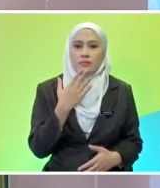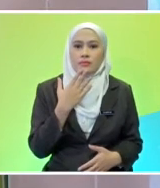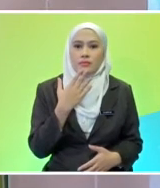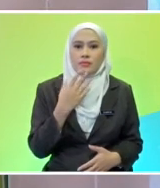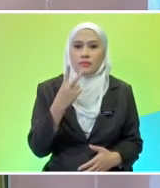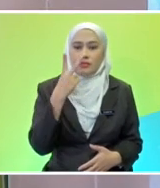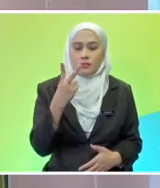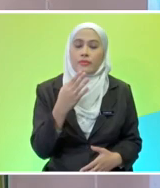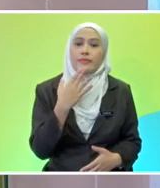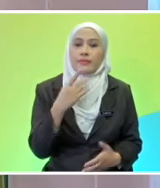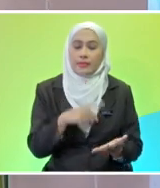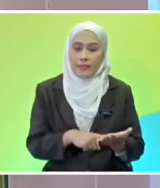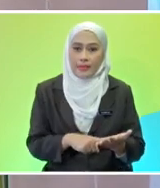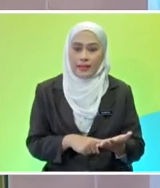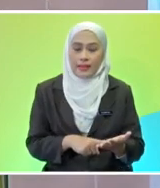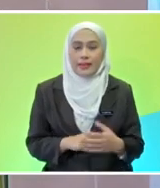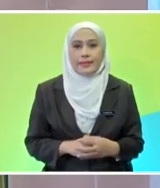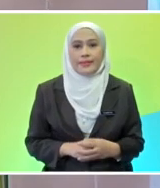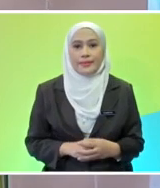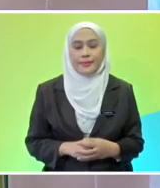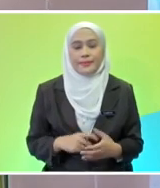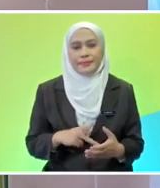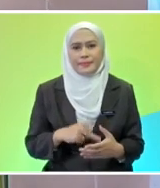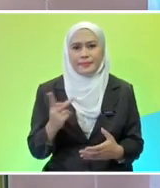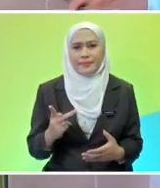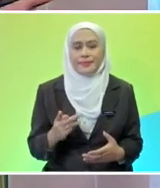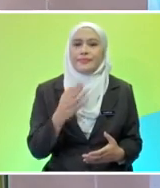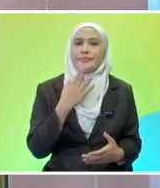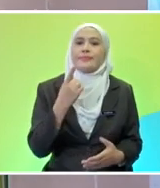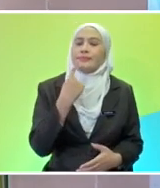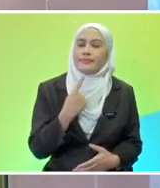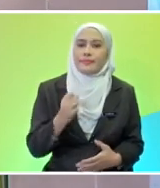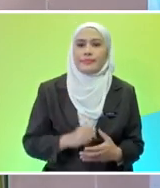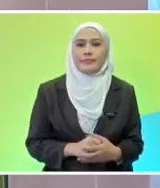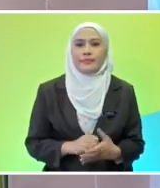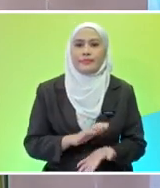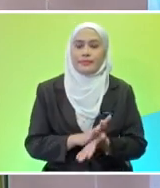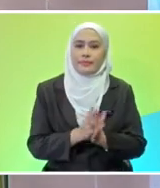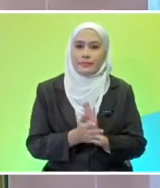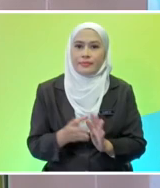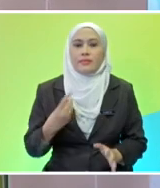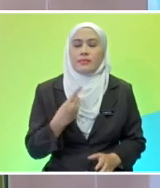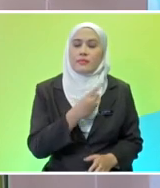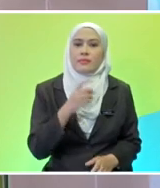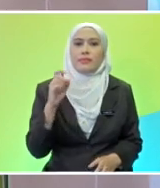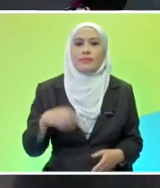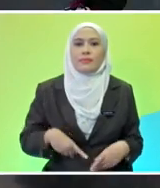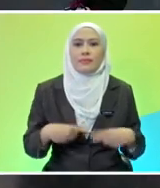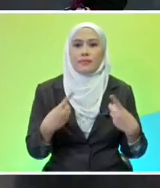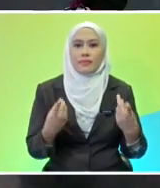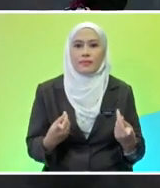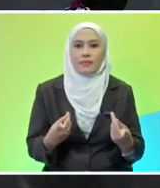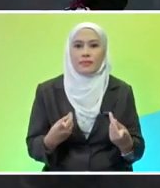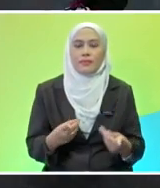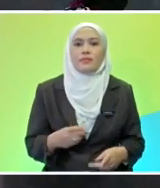apa. Sebagai contoh, kita keluarkan dia warna merah. Jadi, kita perlu pergi ke rumah warna merah. Ke gelung